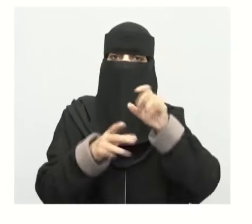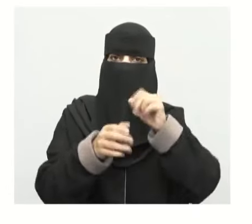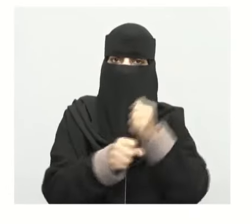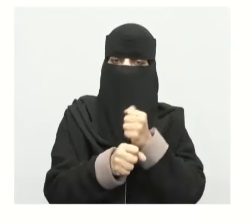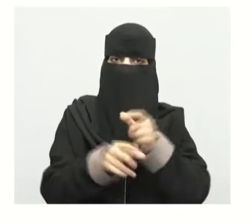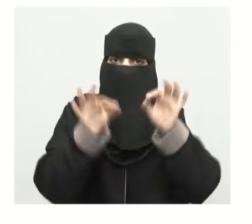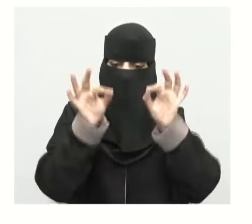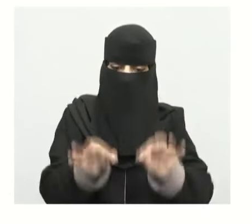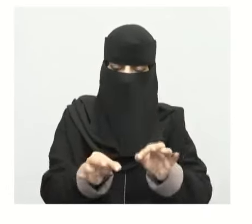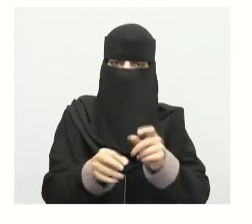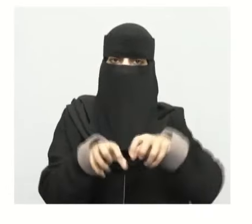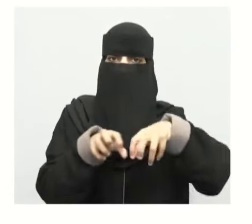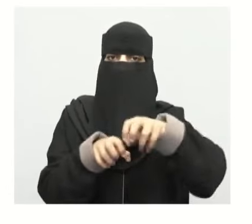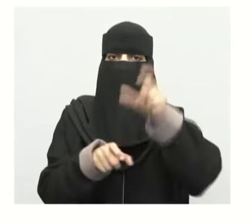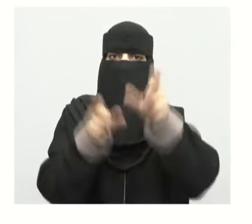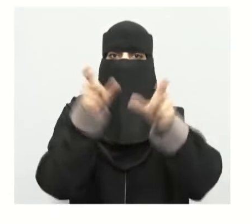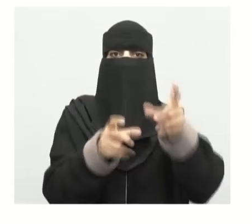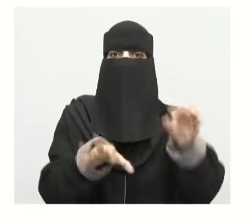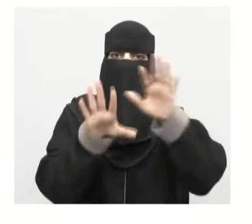طبيعي في توزيع